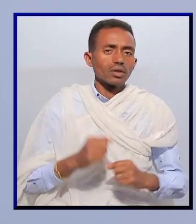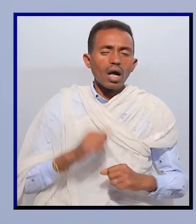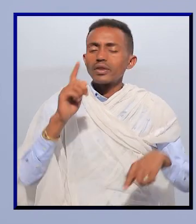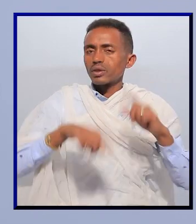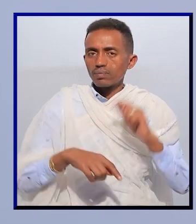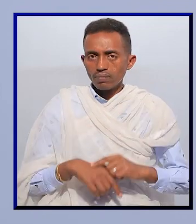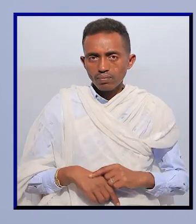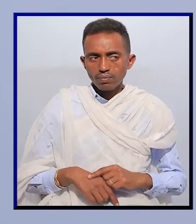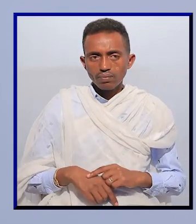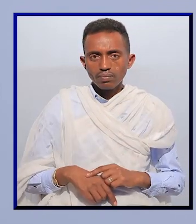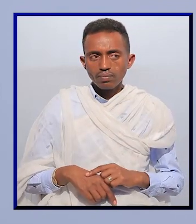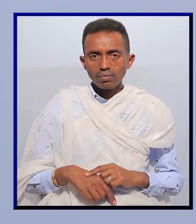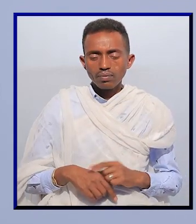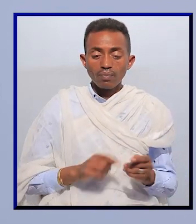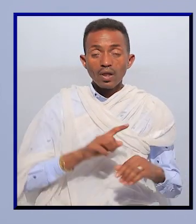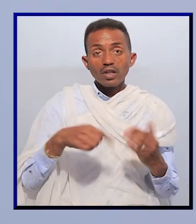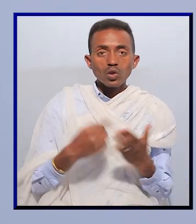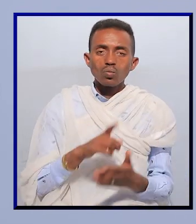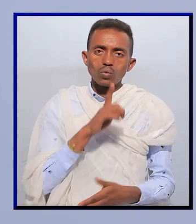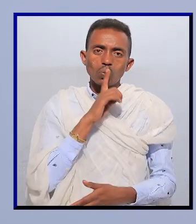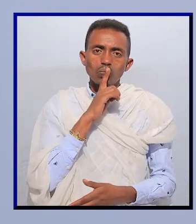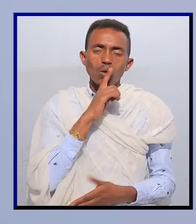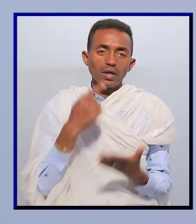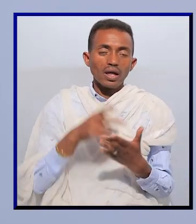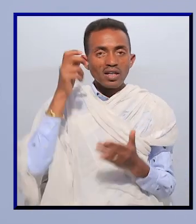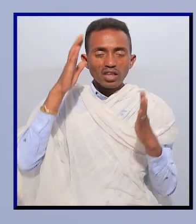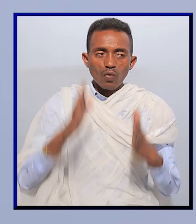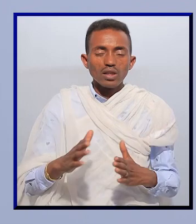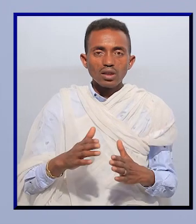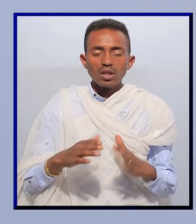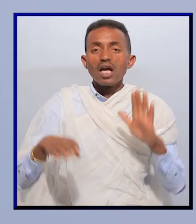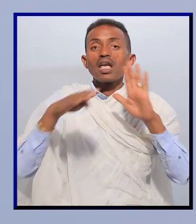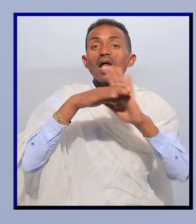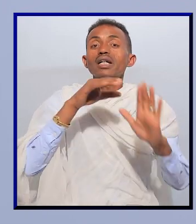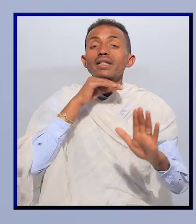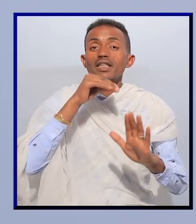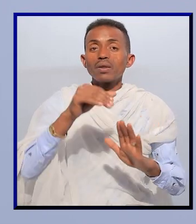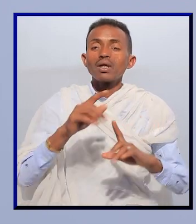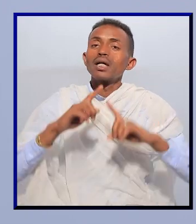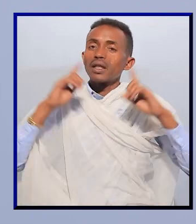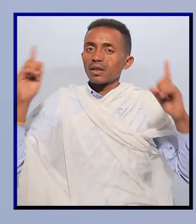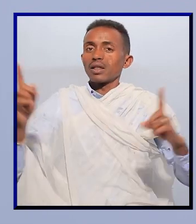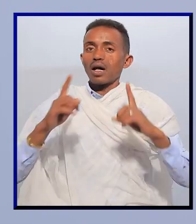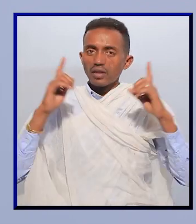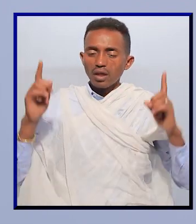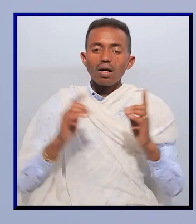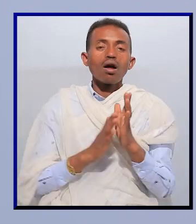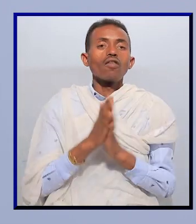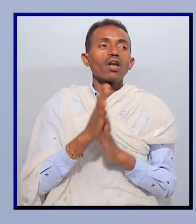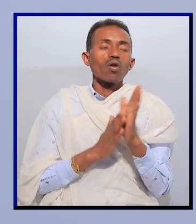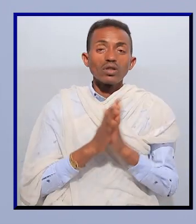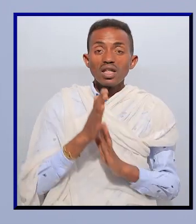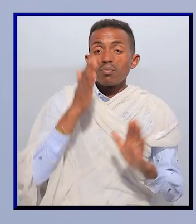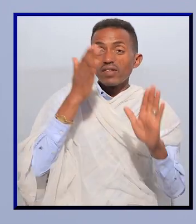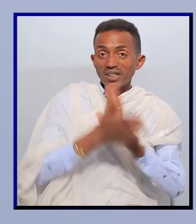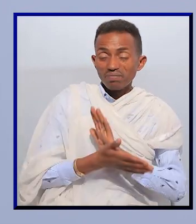ስለዚህ ዝም ብሎ ሰይጣናዊና ያልተገደበ የኃጢአት ፍላጎትን መፈጸም